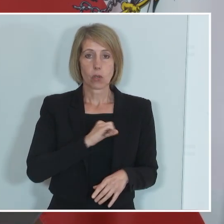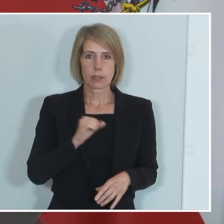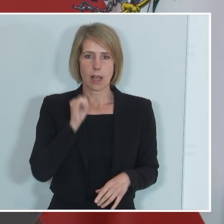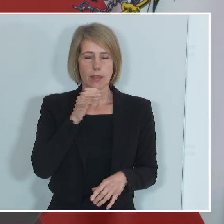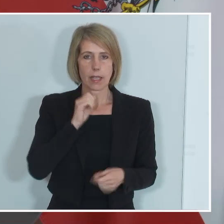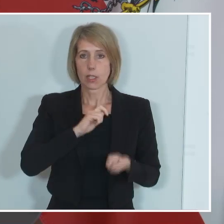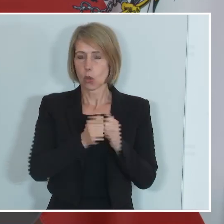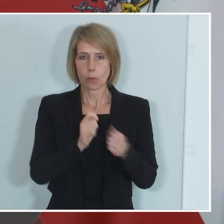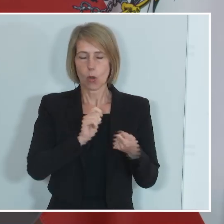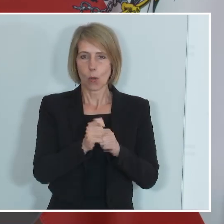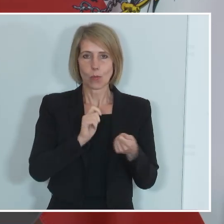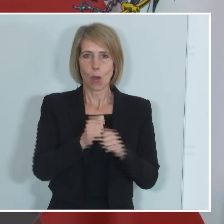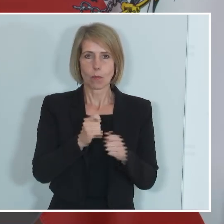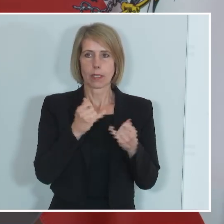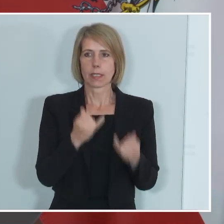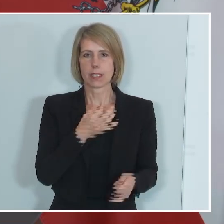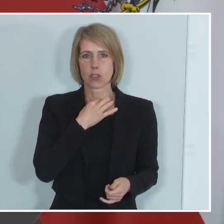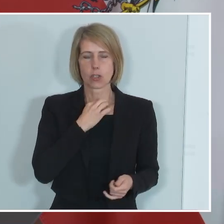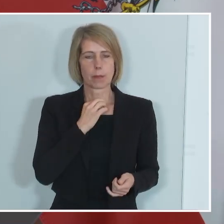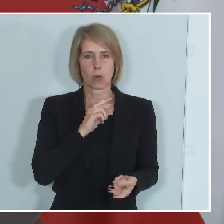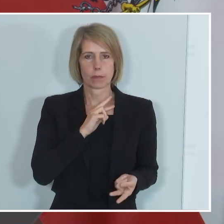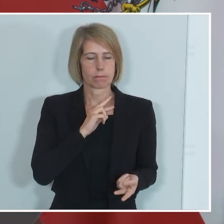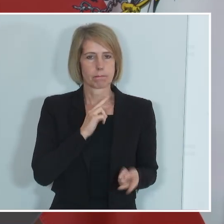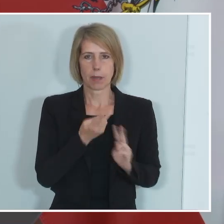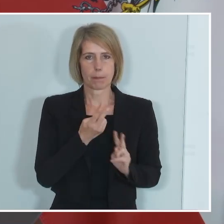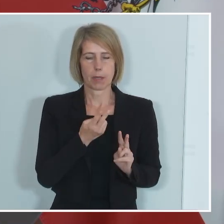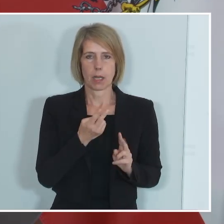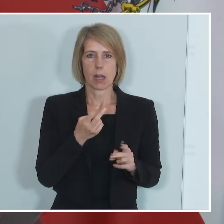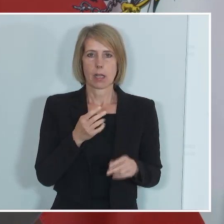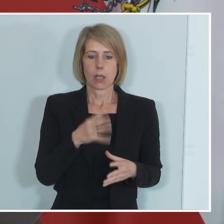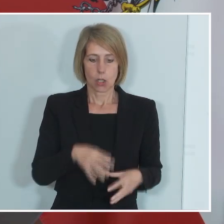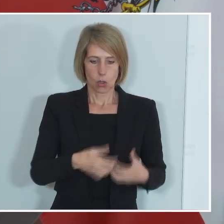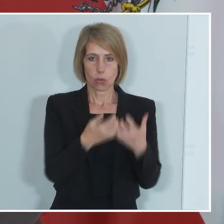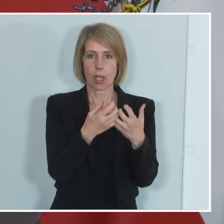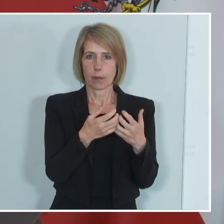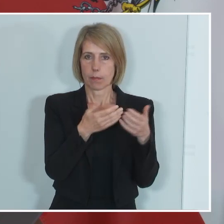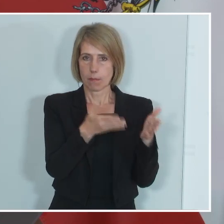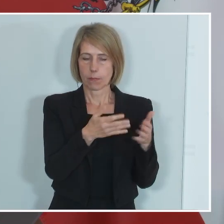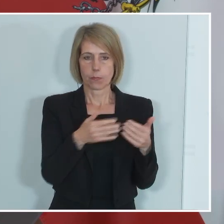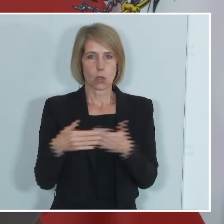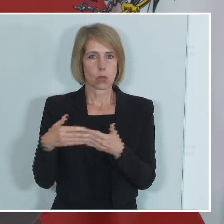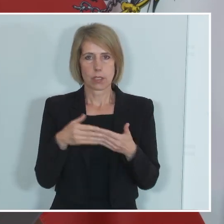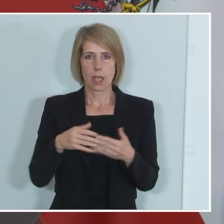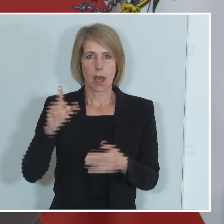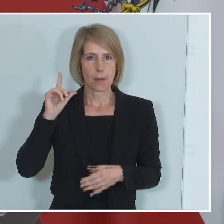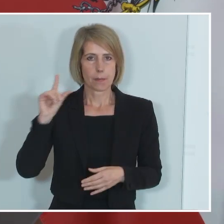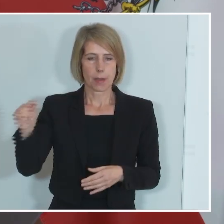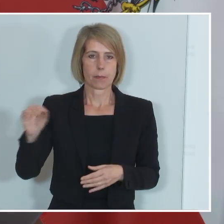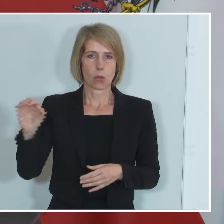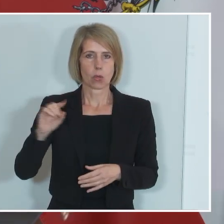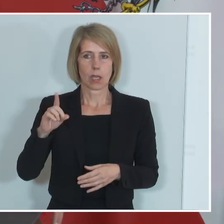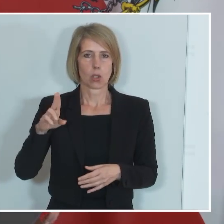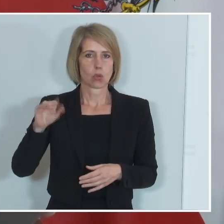haben. Die Stimmung kippt aber derzeit. Wenn Gründerinnen und Gründer in die USA und nach Dubai gehen,